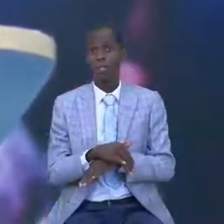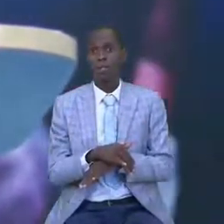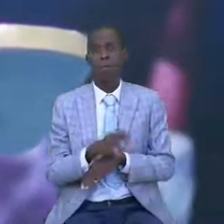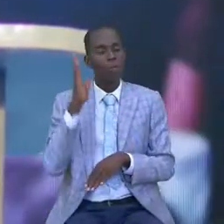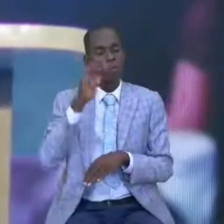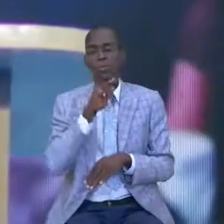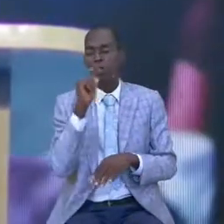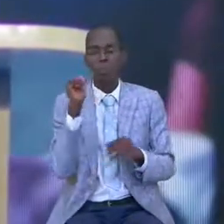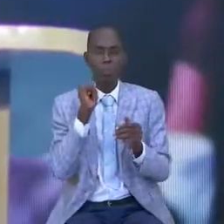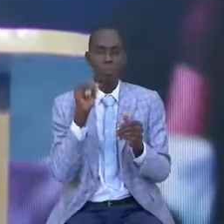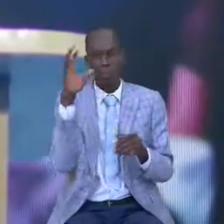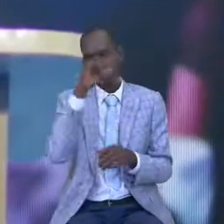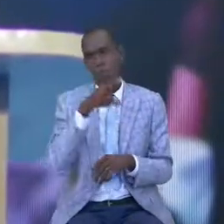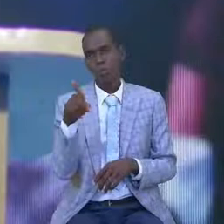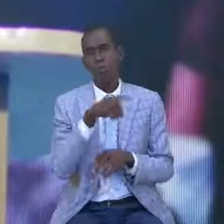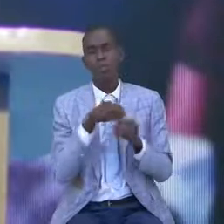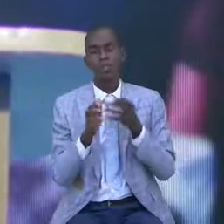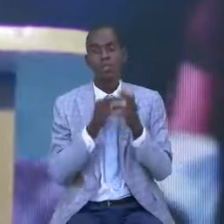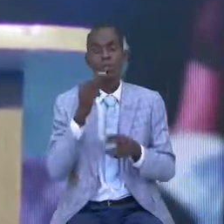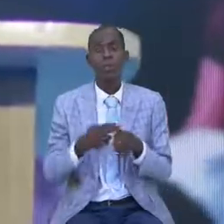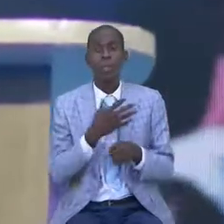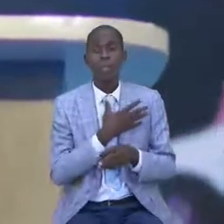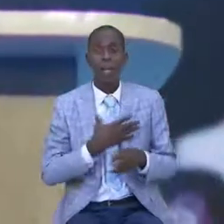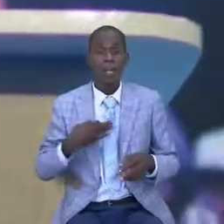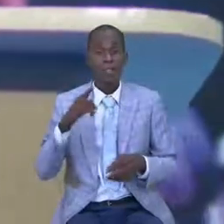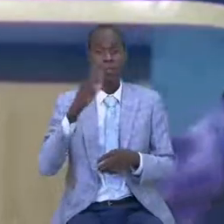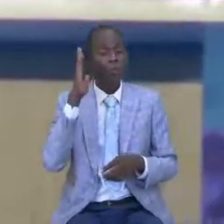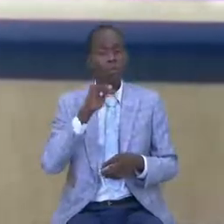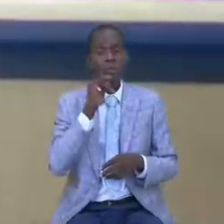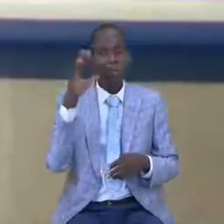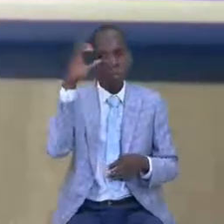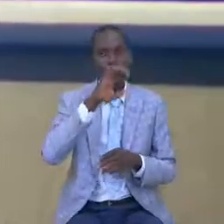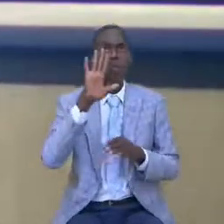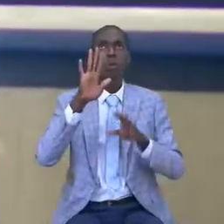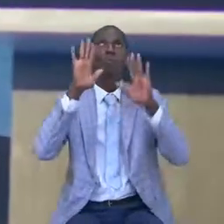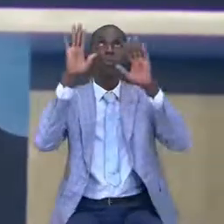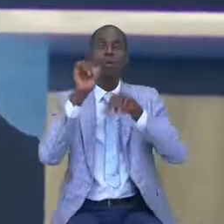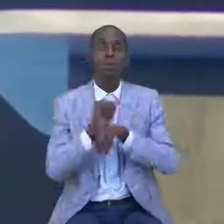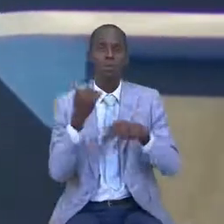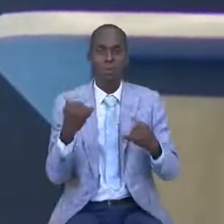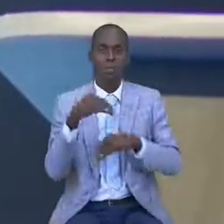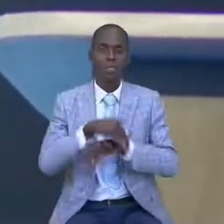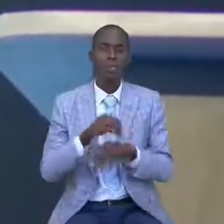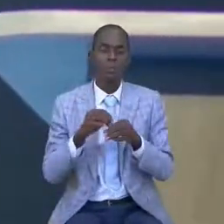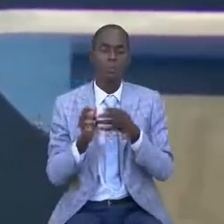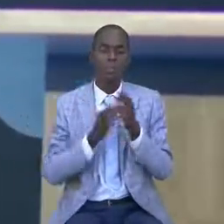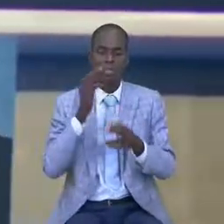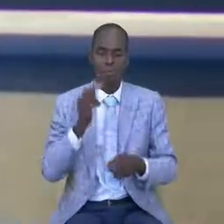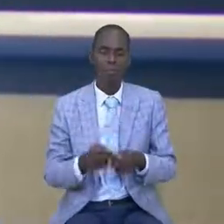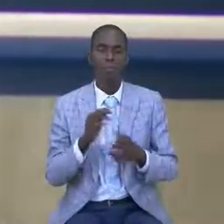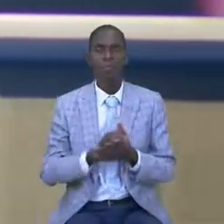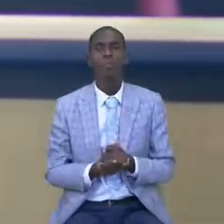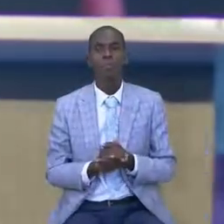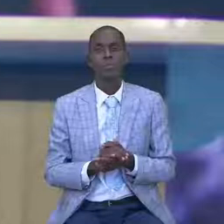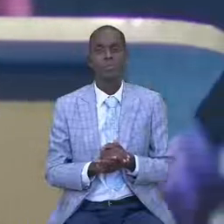Les têtes baissées, les yeux fermés. Ce soir ne vous ratera pas. Vous n'allez pas rater votre